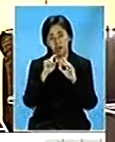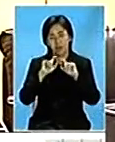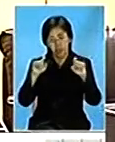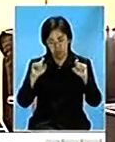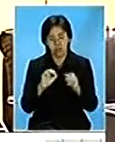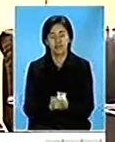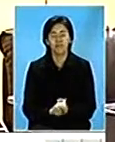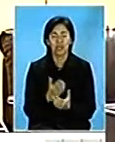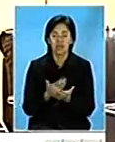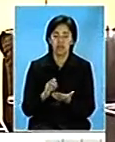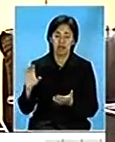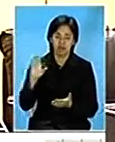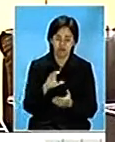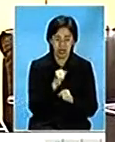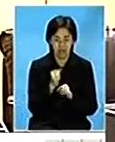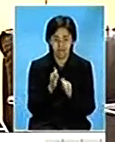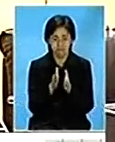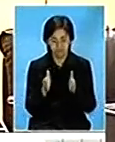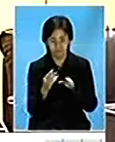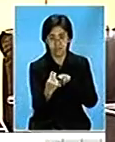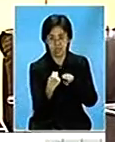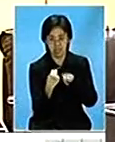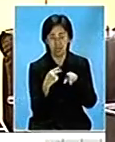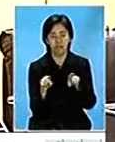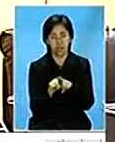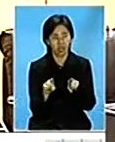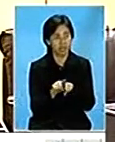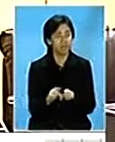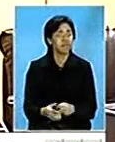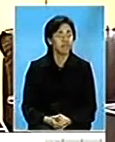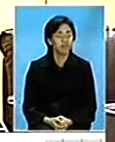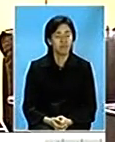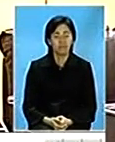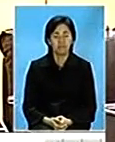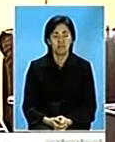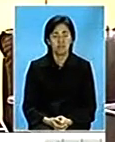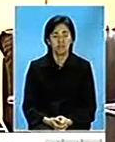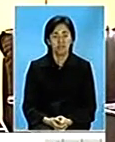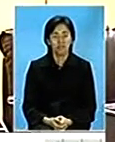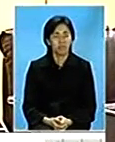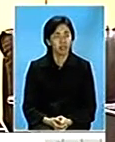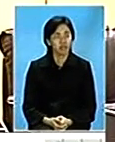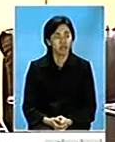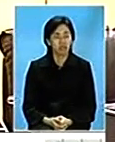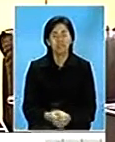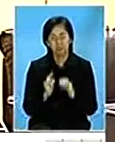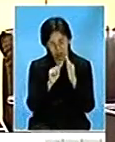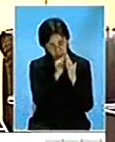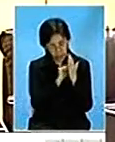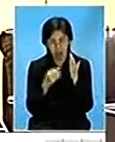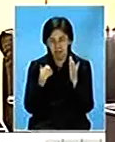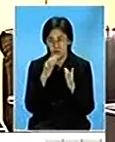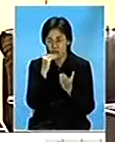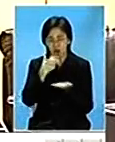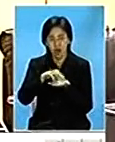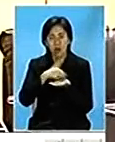ได้รับการขยายเป็น4ช่องจราจรเช่นเดียวกันก็คงจะหลายสายคงไม่ตอบ